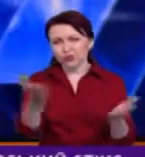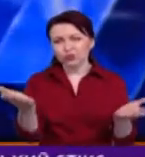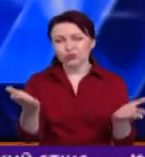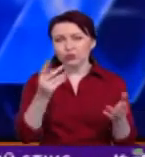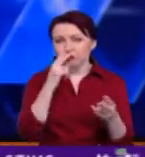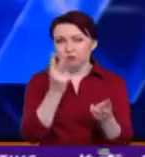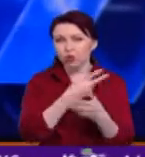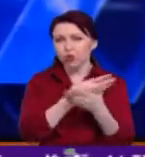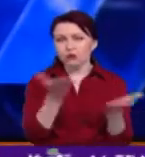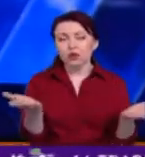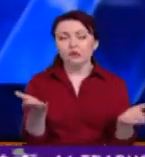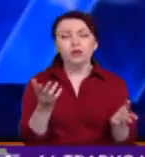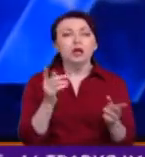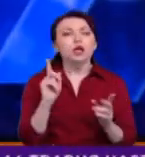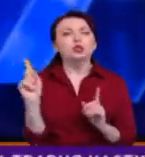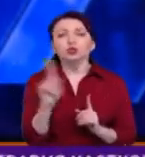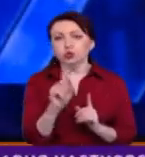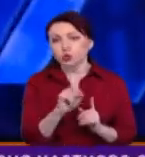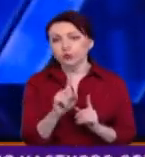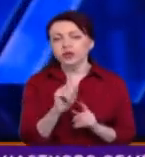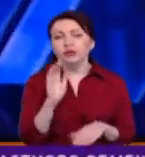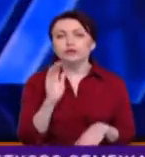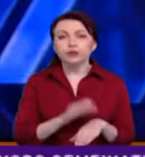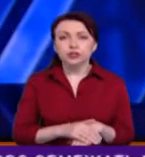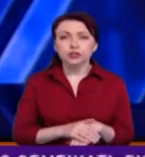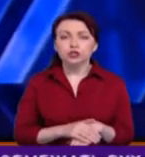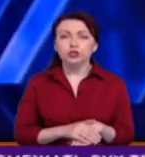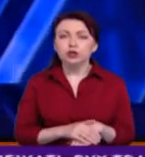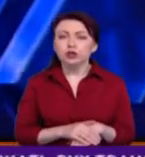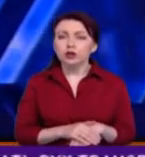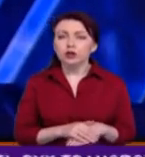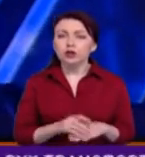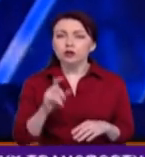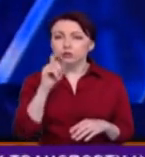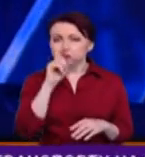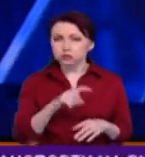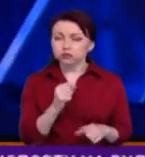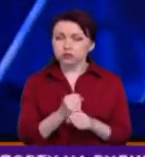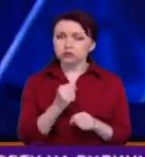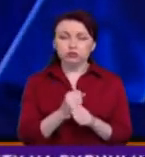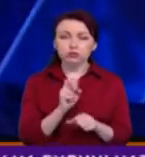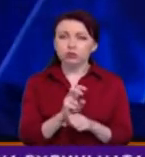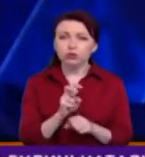чому? Що закидали? Закидали те, що фактично стагнація роботи, що він на роботу там не